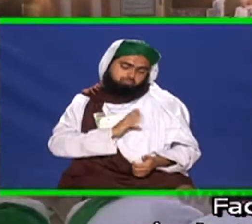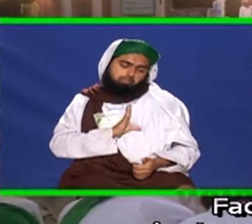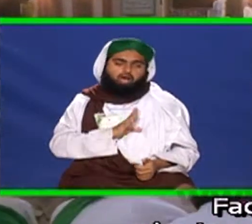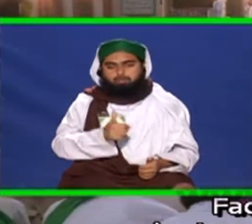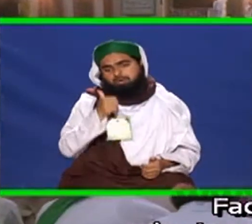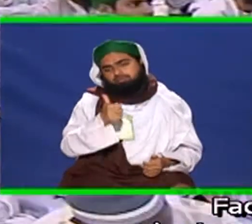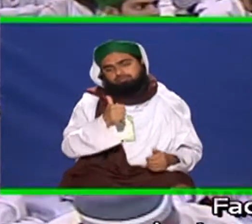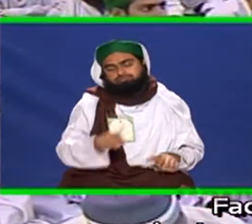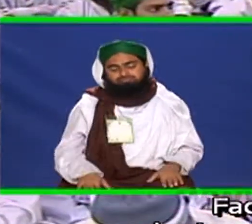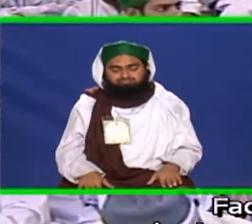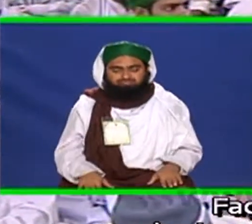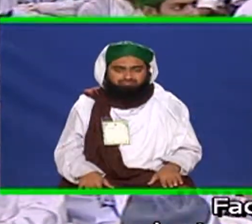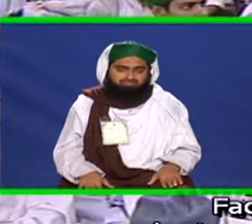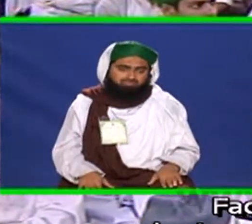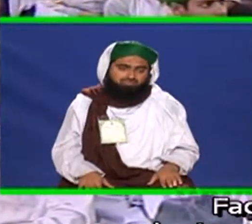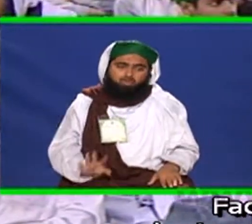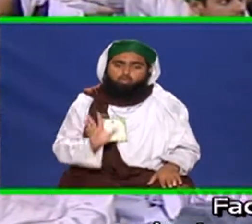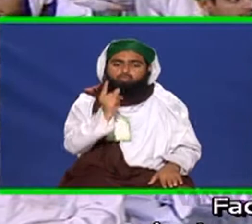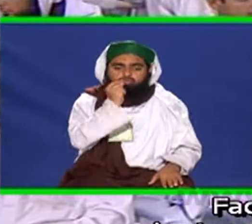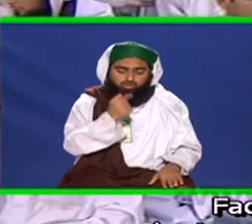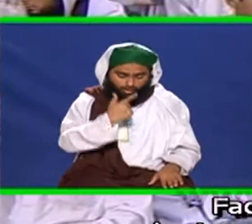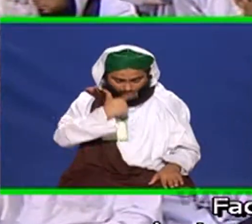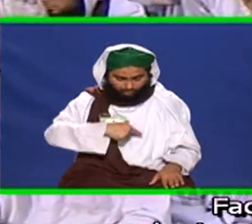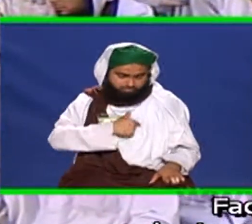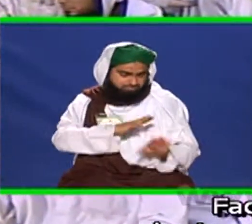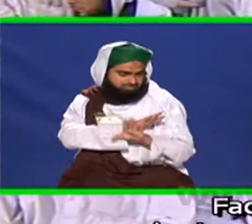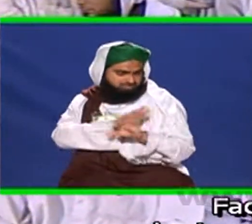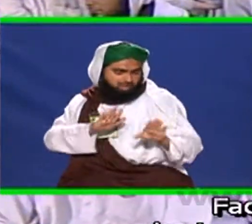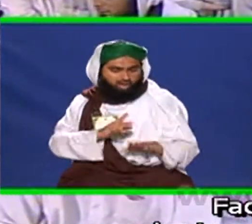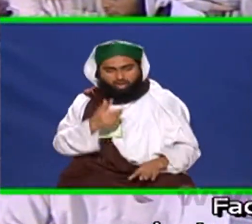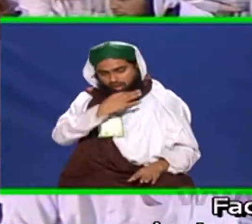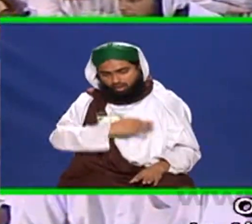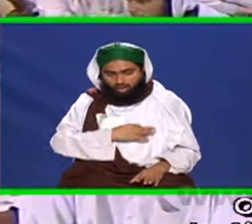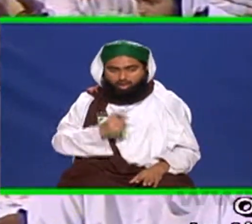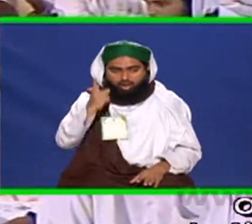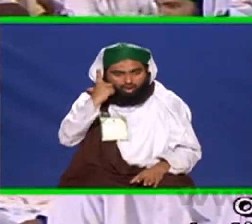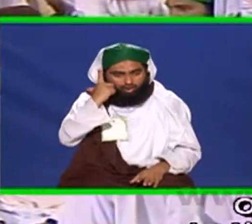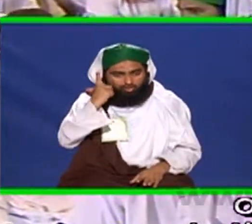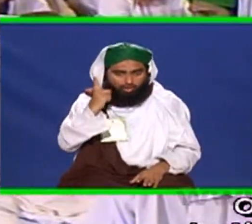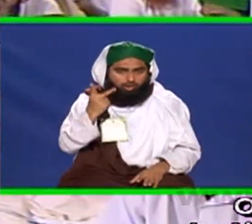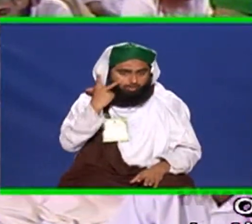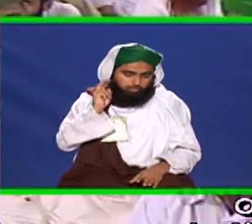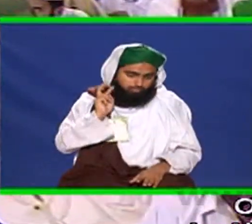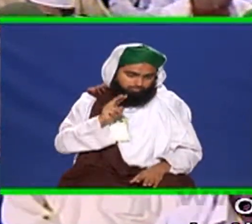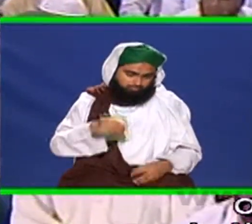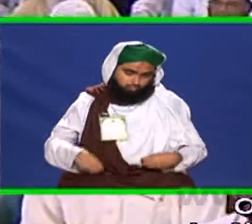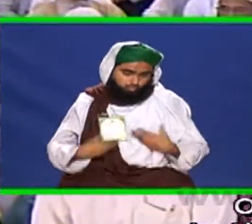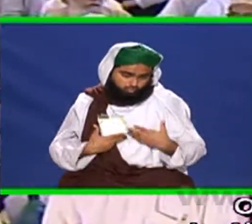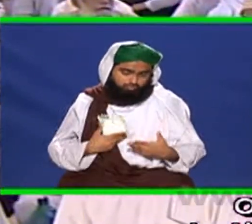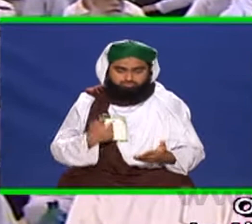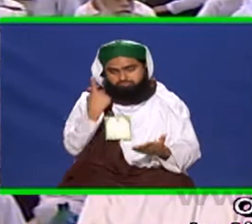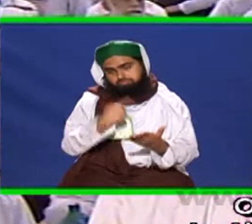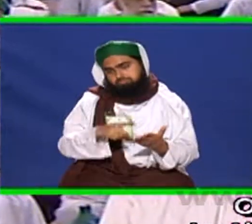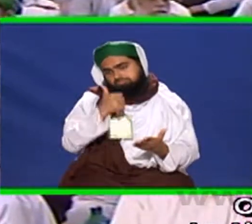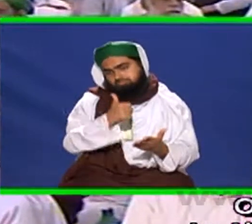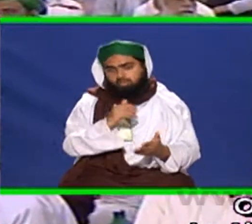तो बात तो वही है कि जो अल्लाह के नजदीक अच्छा है वही अच्छा, जो अल्लाह के नजदीक अच्छा नहीं वो